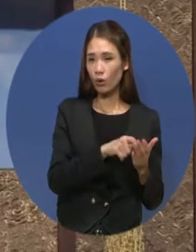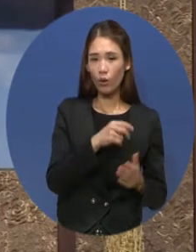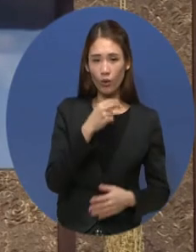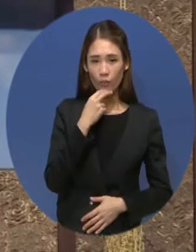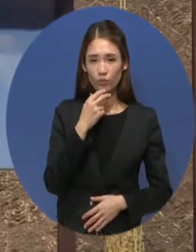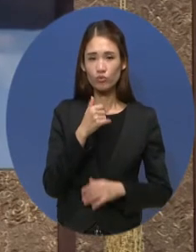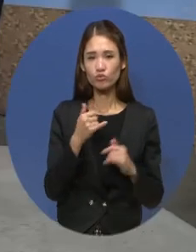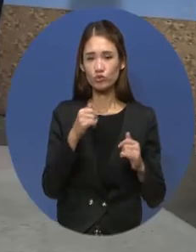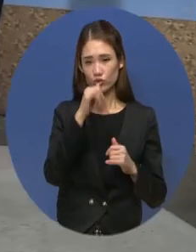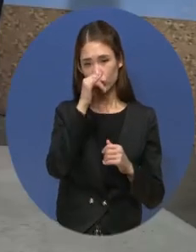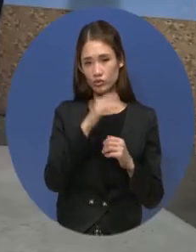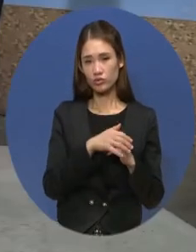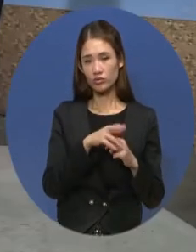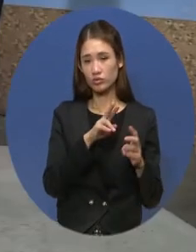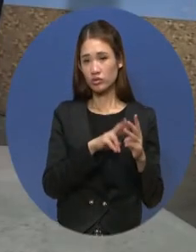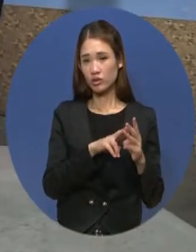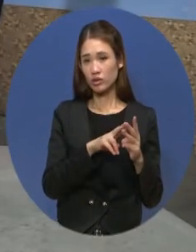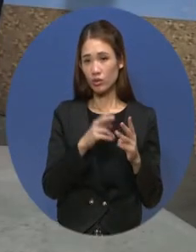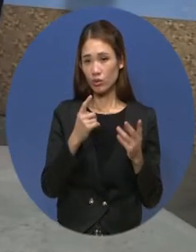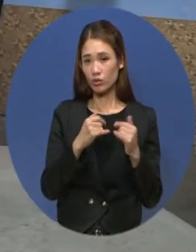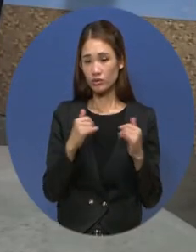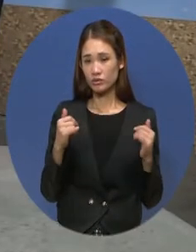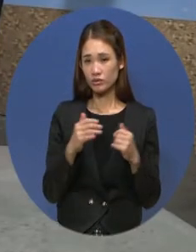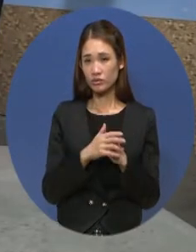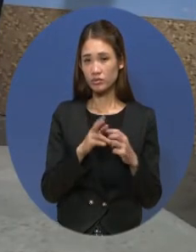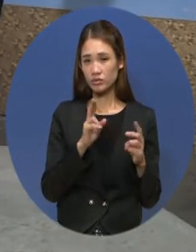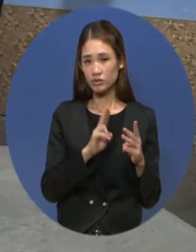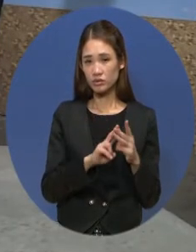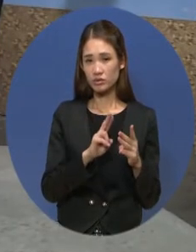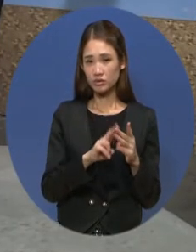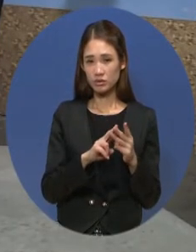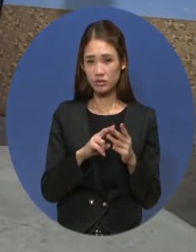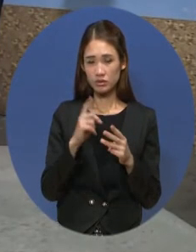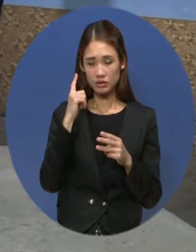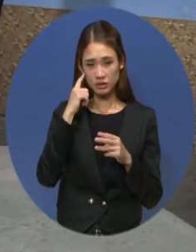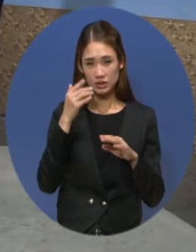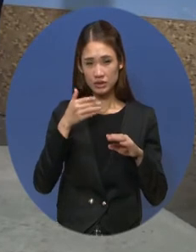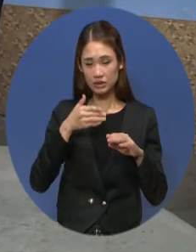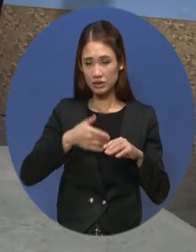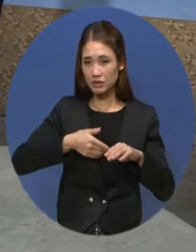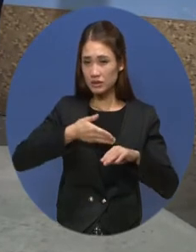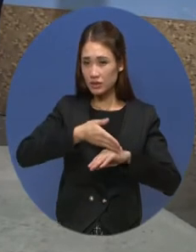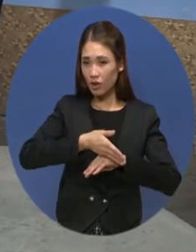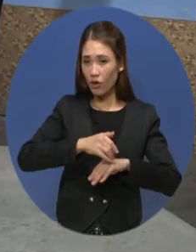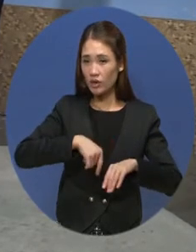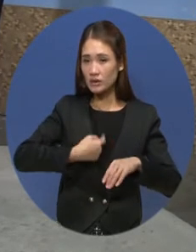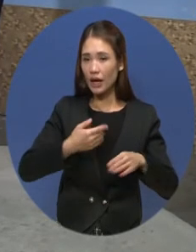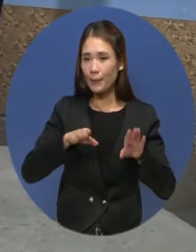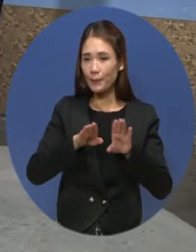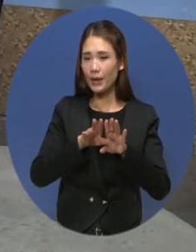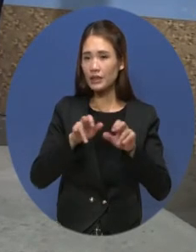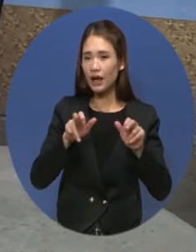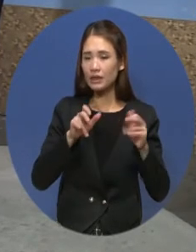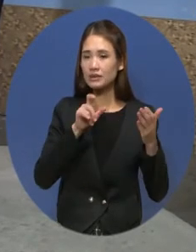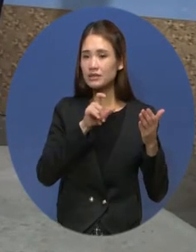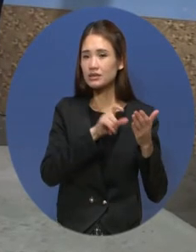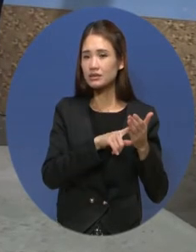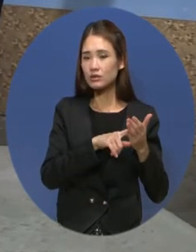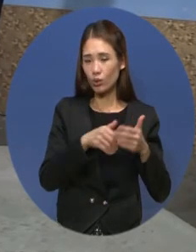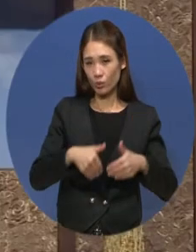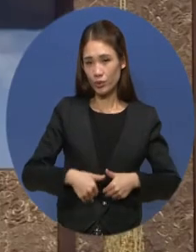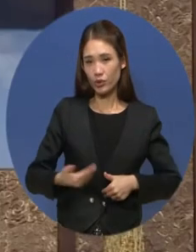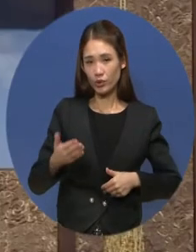이렇게 해서 이젠 터에 오시는 분들중에 요 센터는 이제 지적장애 와 잡혀 성장의 등록을 받으셔야 만 올 수 있구요